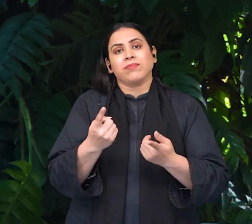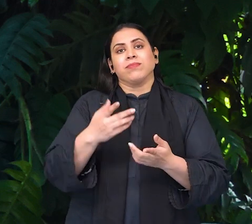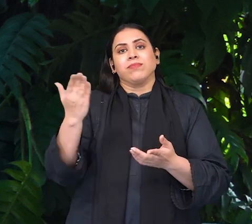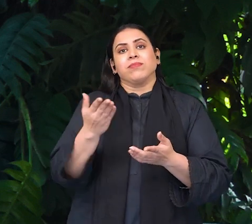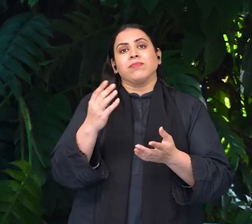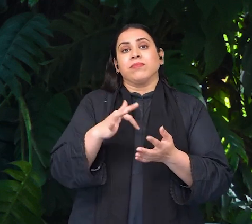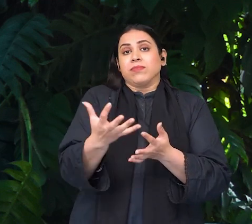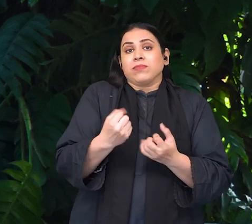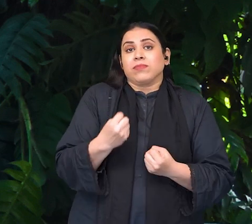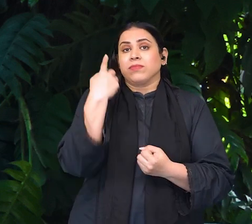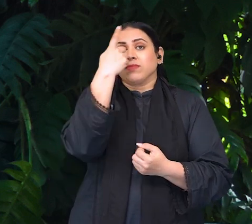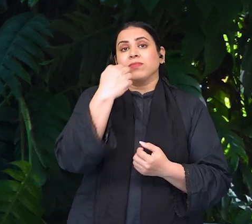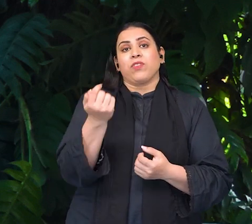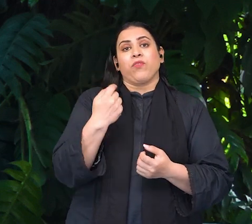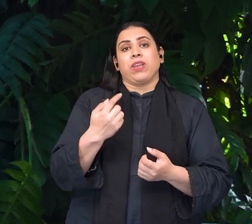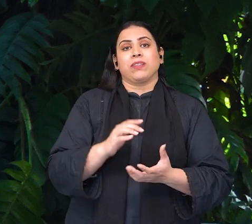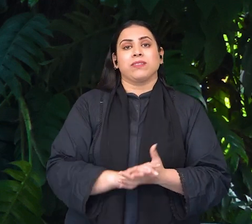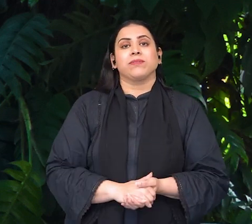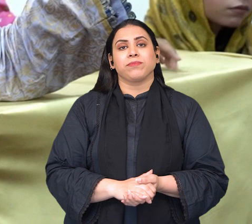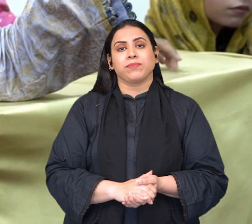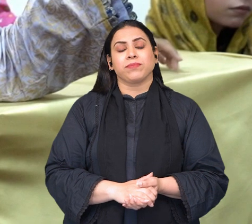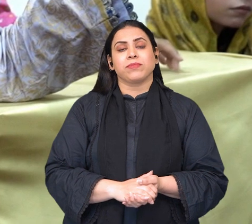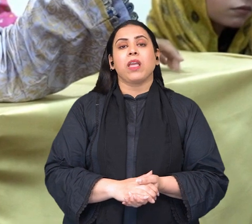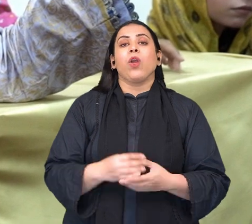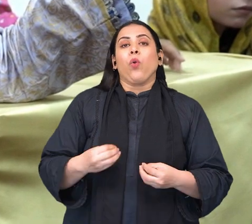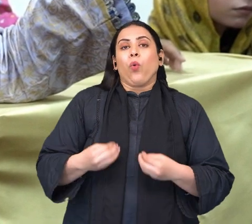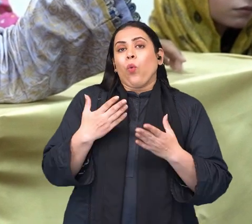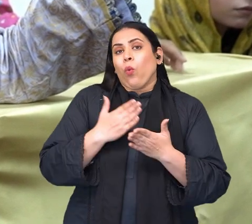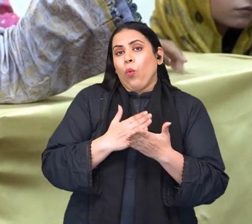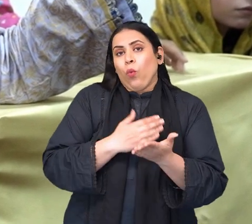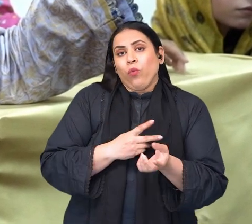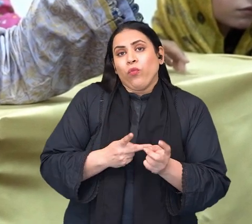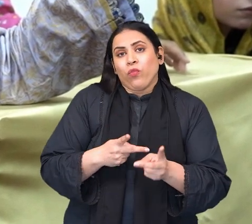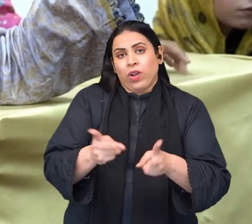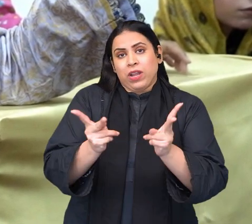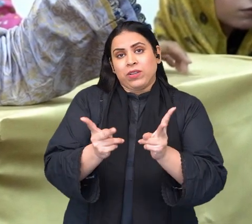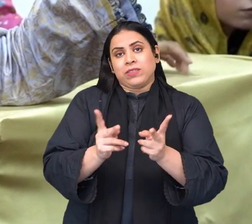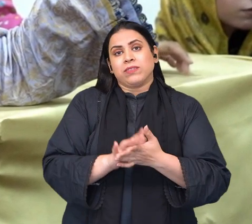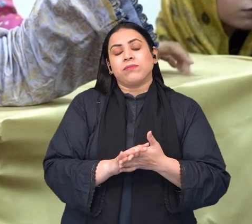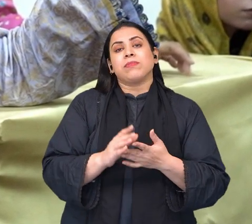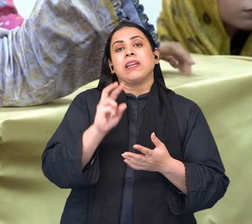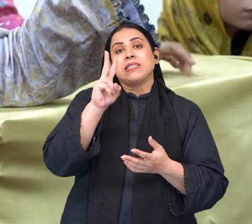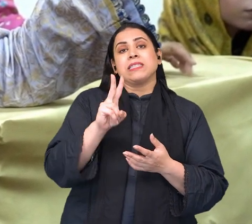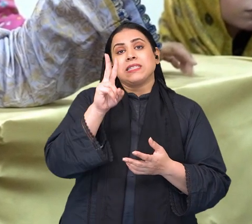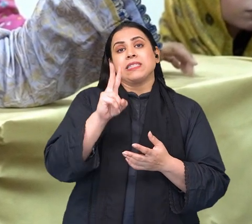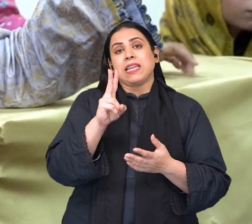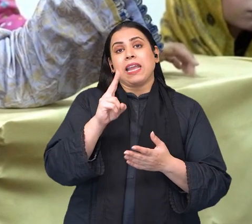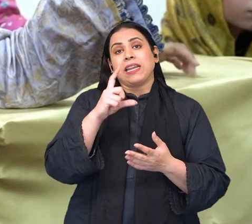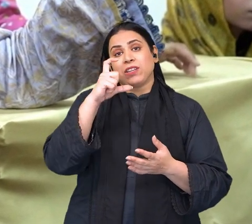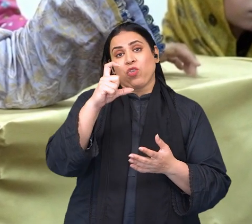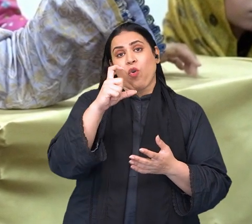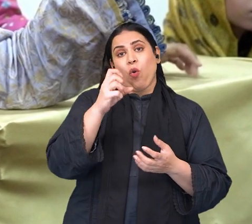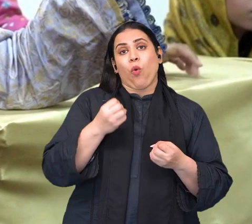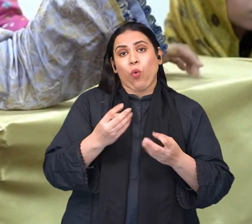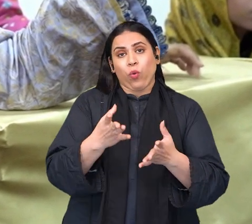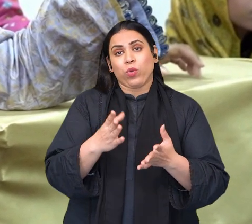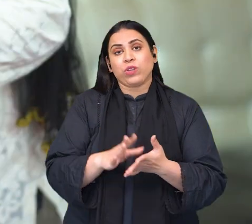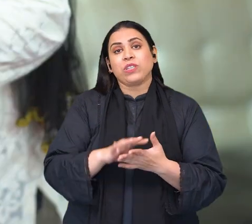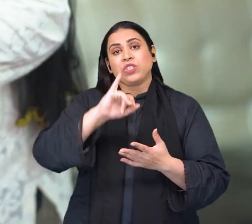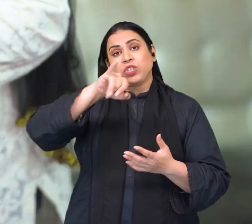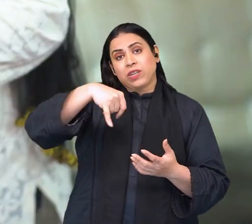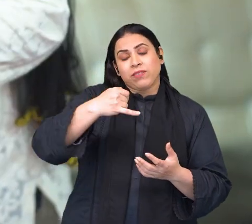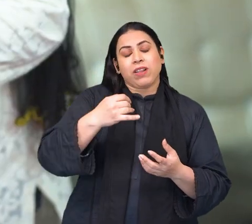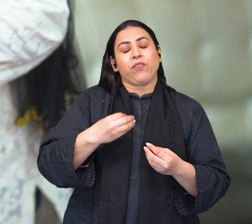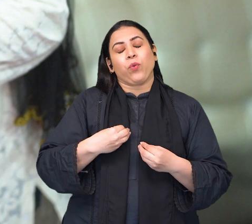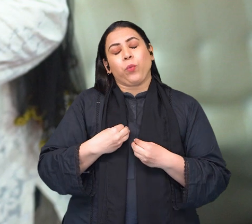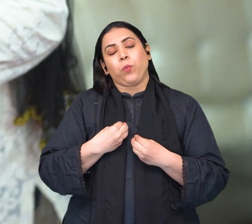द इकनॉमिक डिस्पैरिटीज़ दैट दे हैव बीन फेसिंग. एंड खुशहाली फेलोशिप प्रोग्राम का अभी हम सेकंड कोहॉर्ट स्टार्ट करने जा रहे हैं